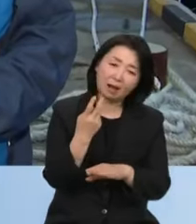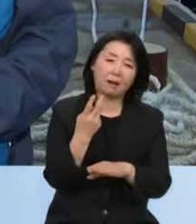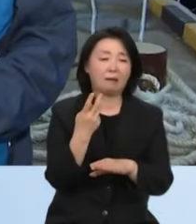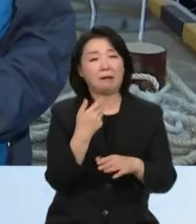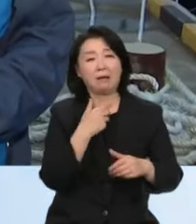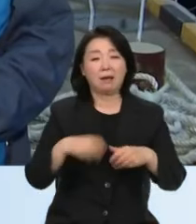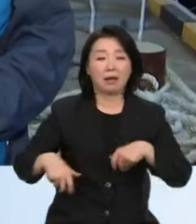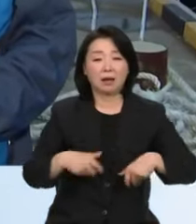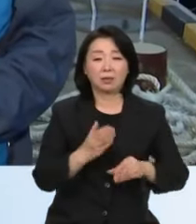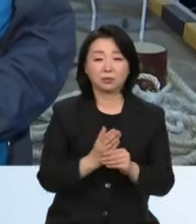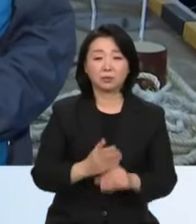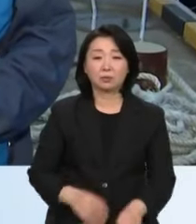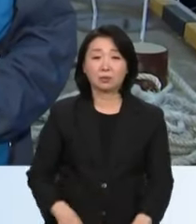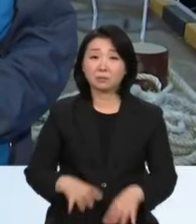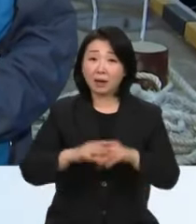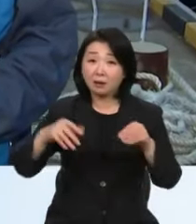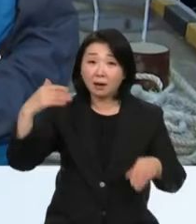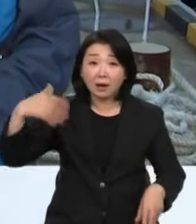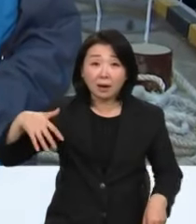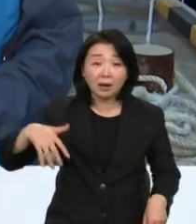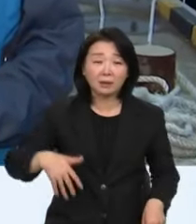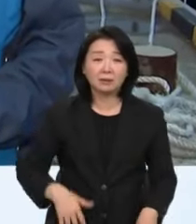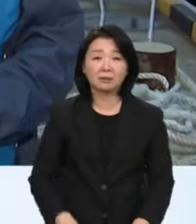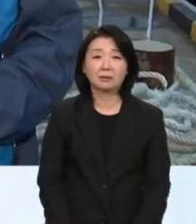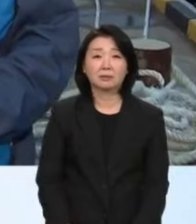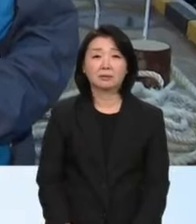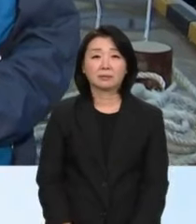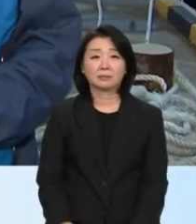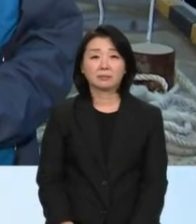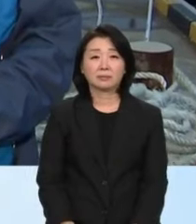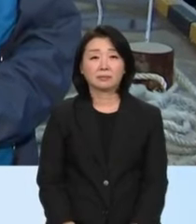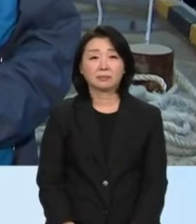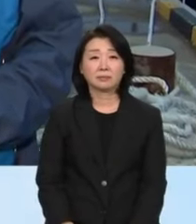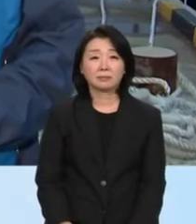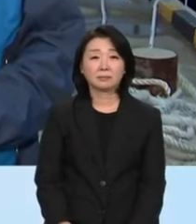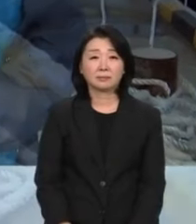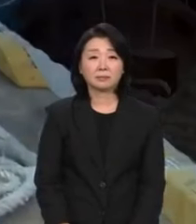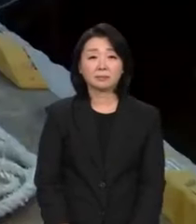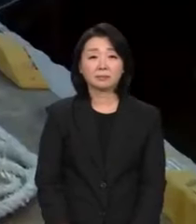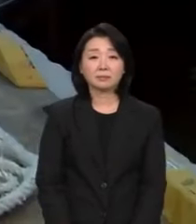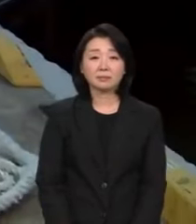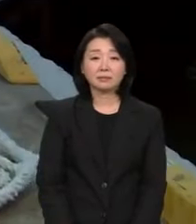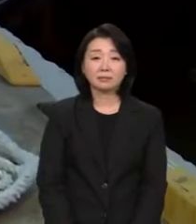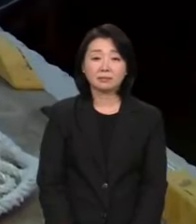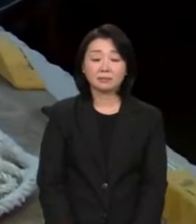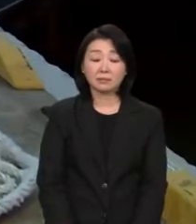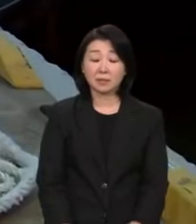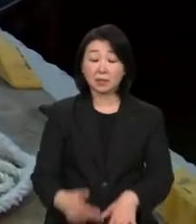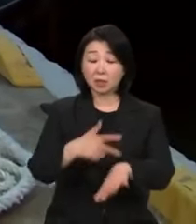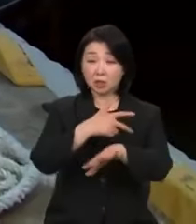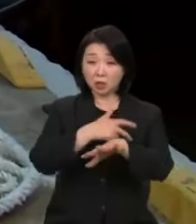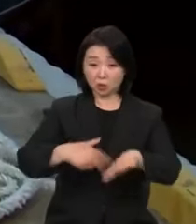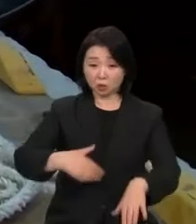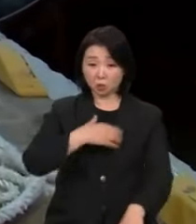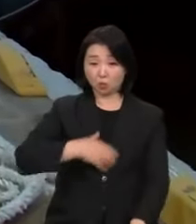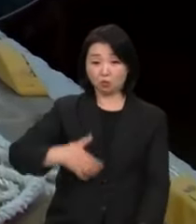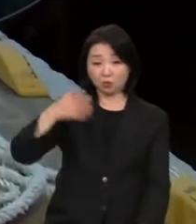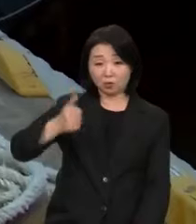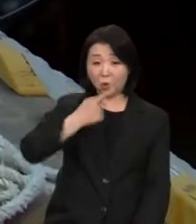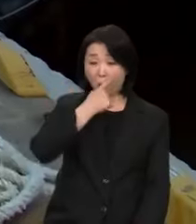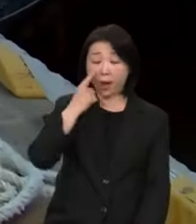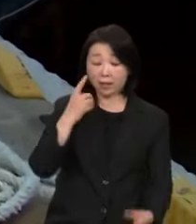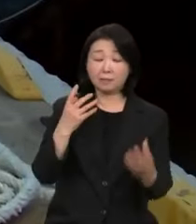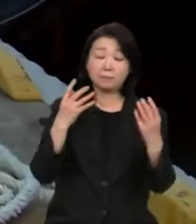그러면 아직도 해결이 안 된 상태인 겁니까? 네, 진도군청에 확인을 했더니 지난